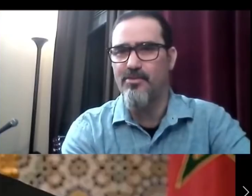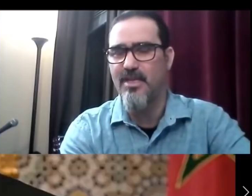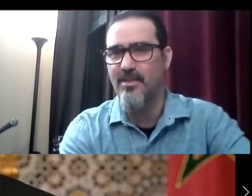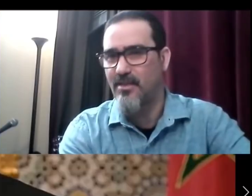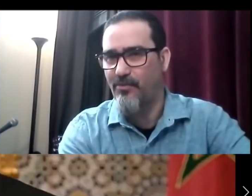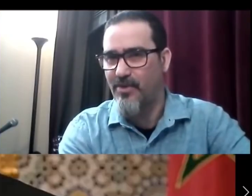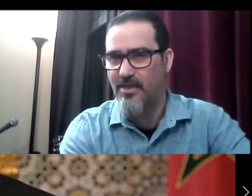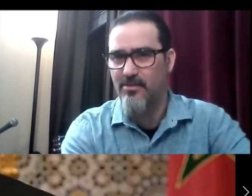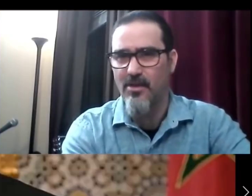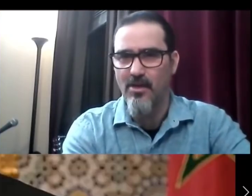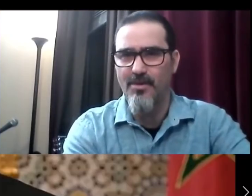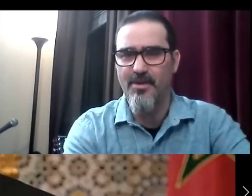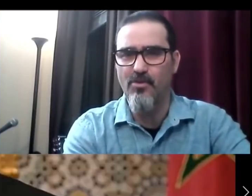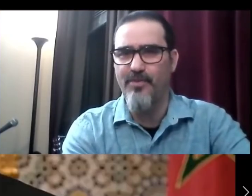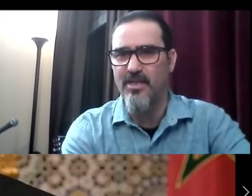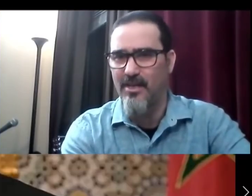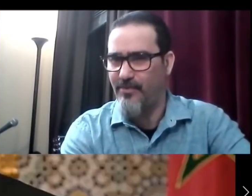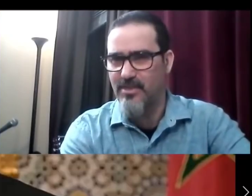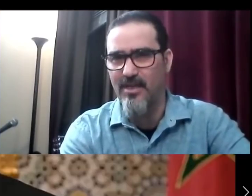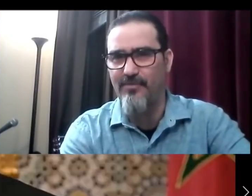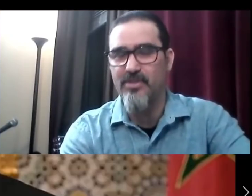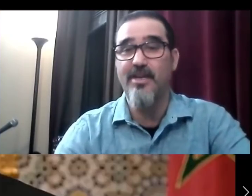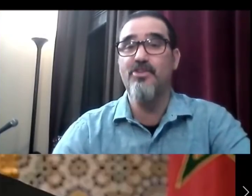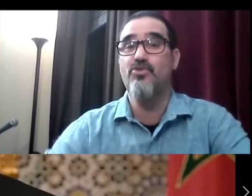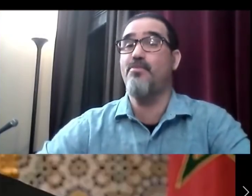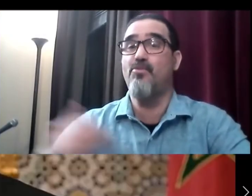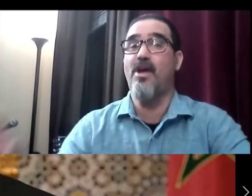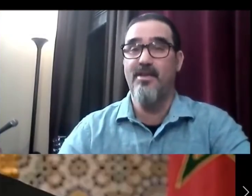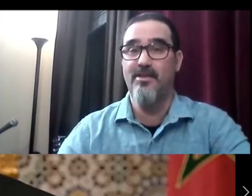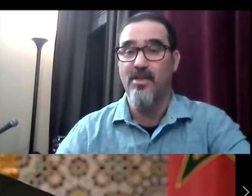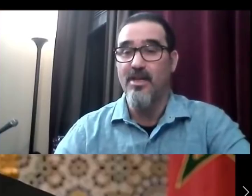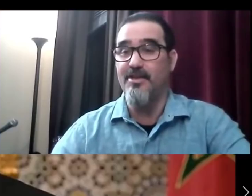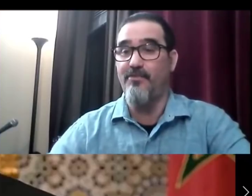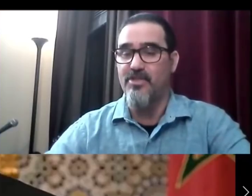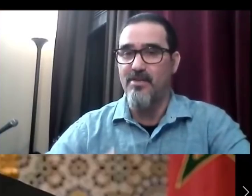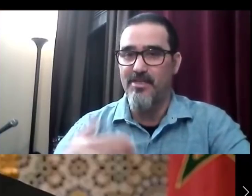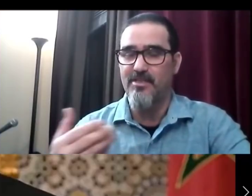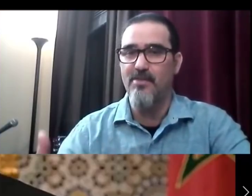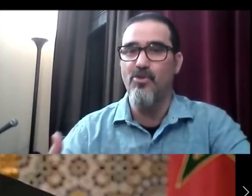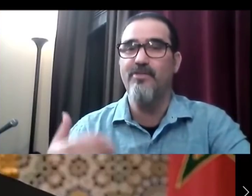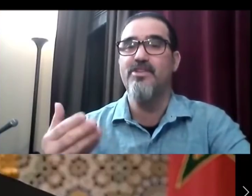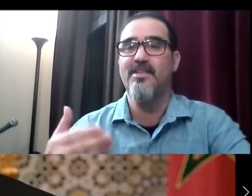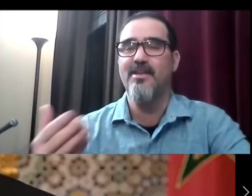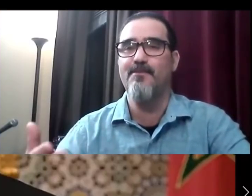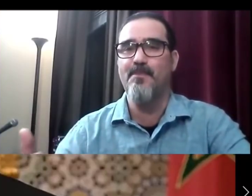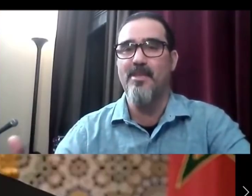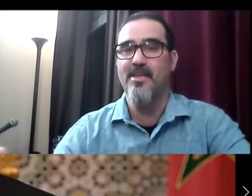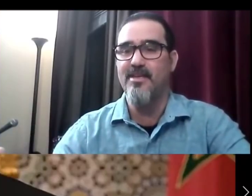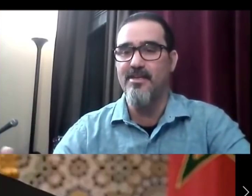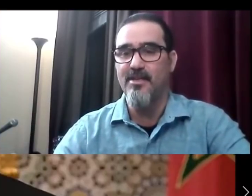ديالو انه السياسه ديالو فشلت، وانه فشل على فشل على فشل. يعني شنو بالمقابل هاد؟ يعني الفشل اللي تنتكلموا على